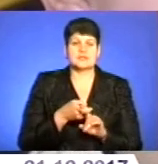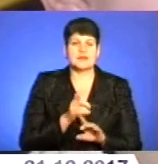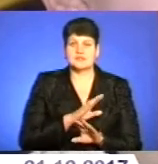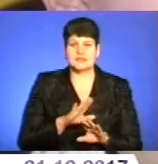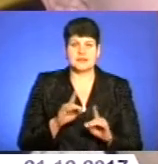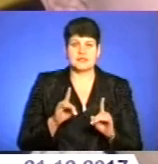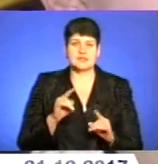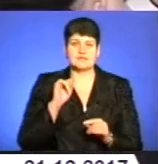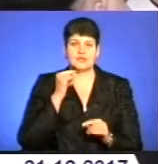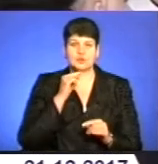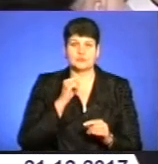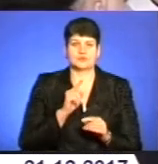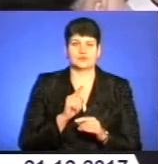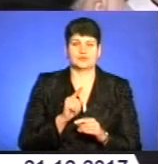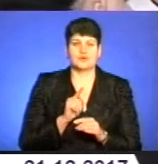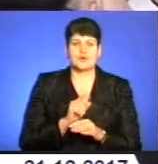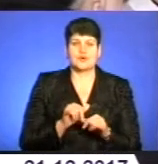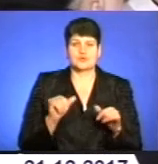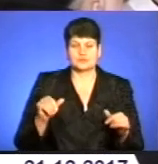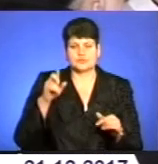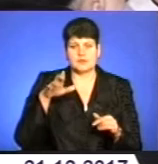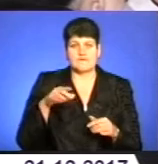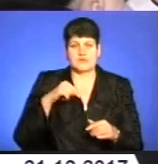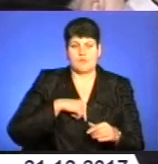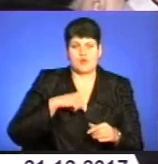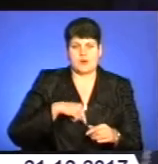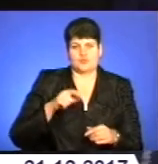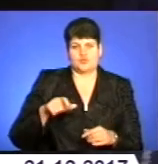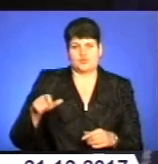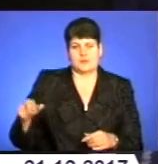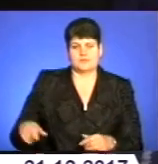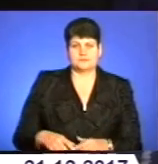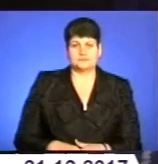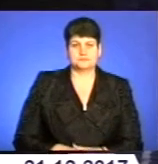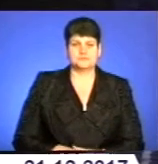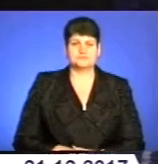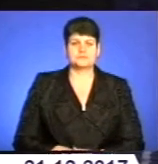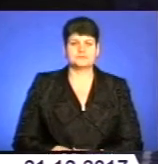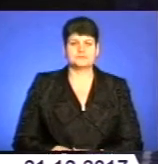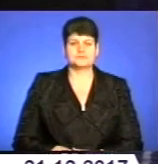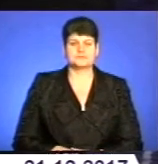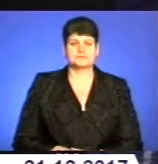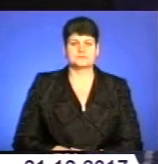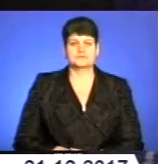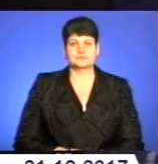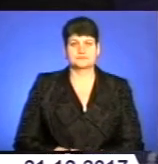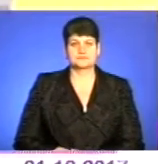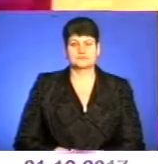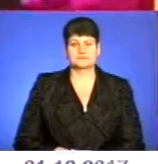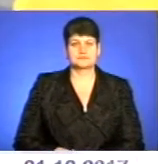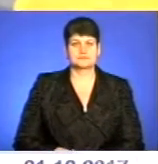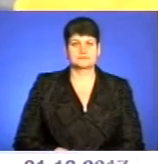від економічної стабільності країни, а й від моральності її громадян. Людмила Путькалець, Андрій Бодак, Вісті ТТБ.